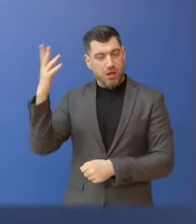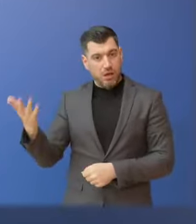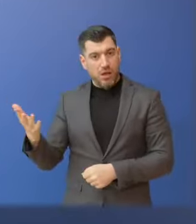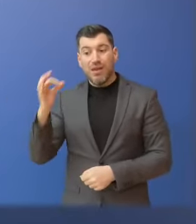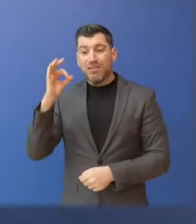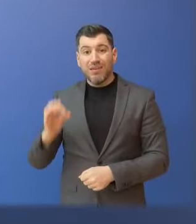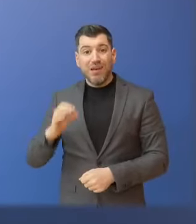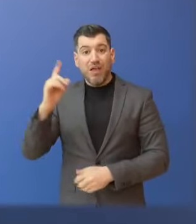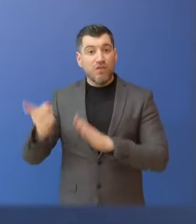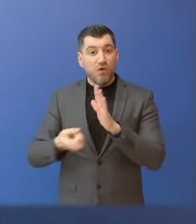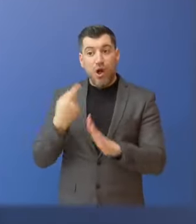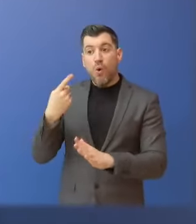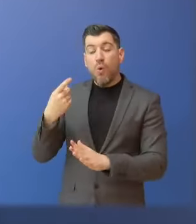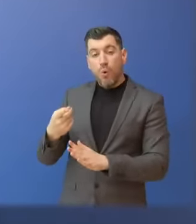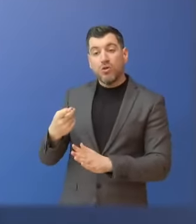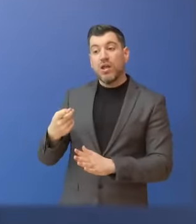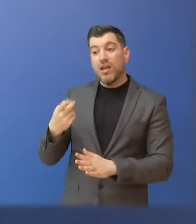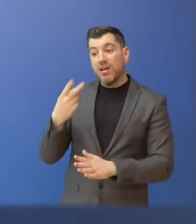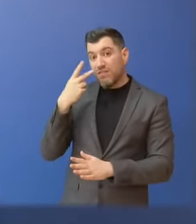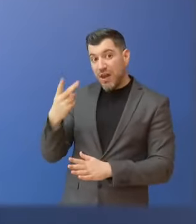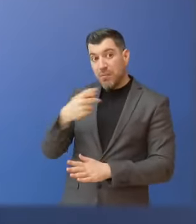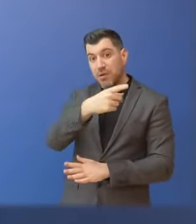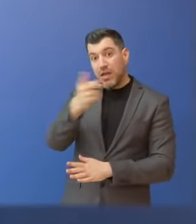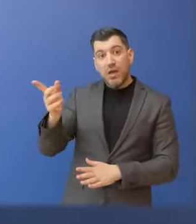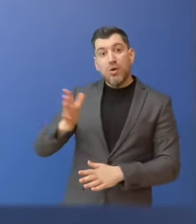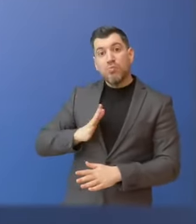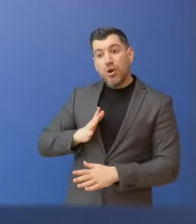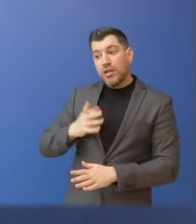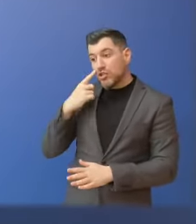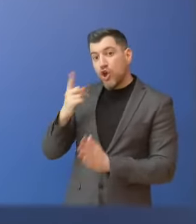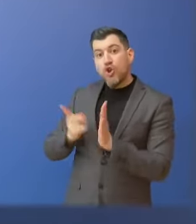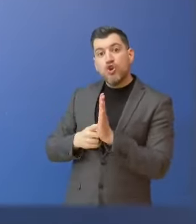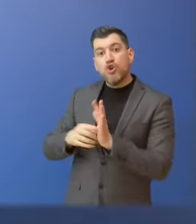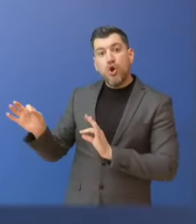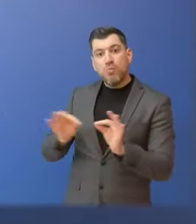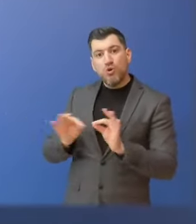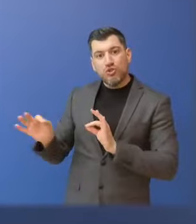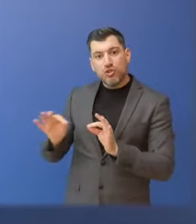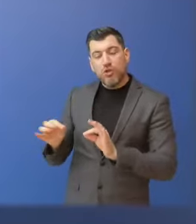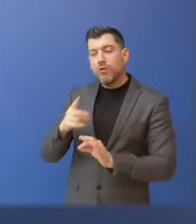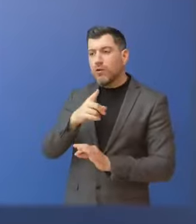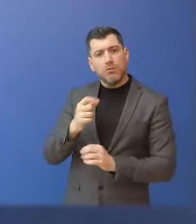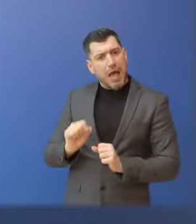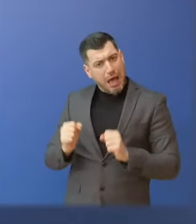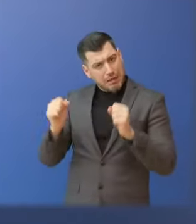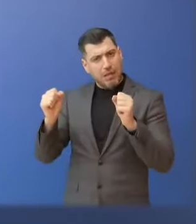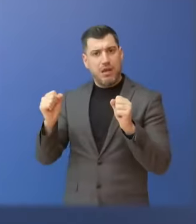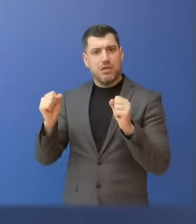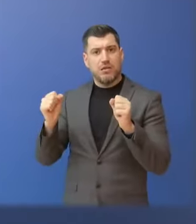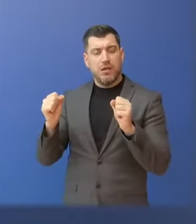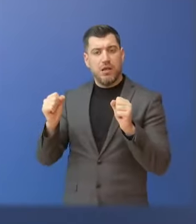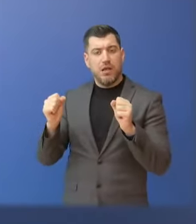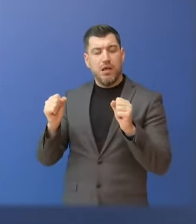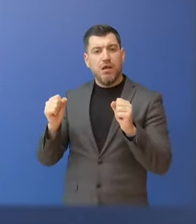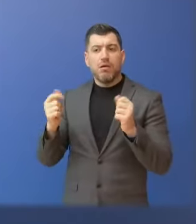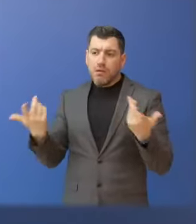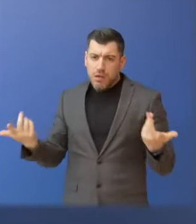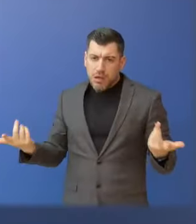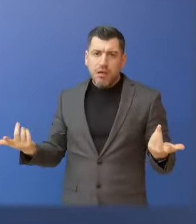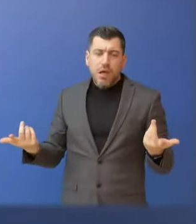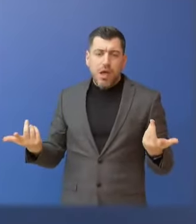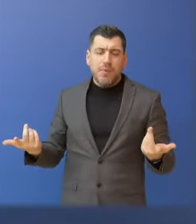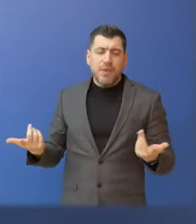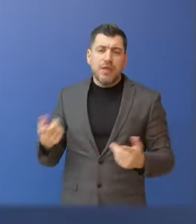πολιτών σε ένα νομοσχέδιο είναι η μικρότερη δυνατή μέχρι να εξηγηθεί με λεπτομέρεια αυτό το νομοσχέδιο είναι λογικό ο κόσμος δεν γνωρίζει ακριβώς τι θέλουμε να